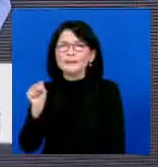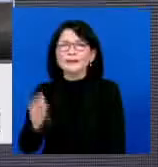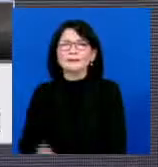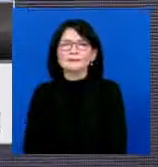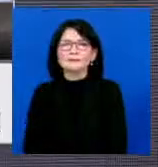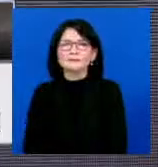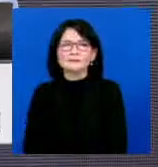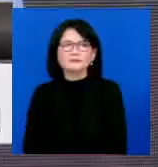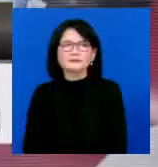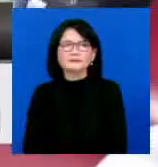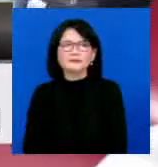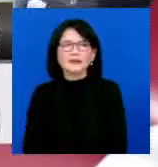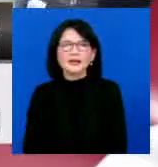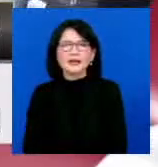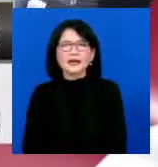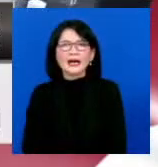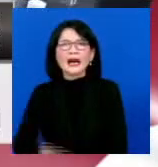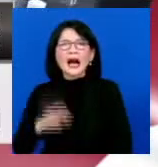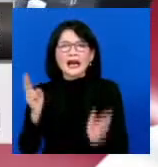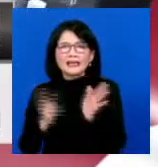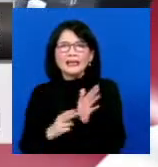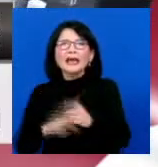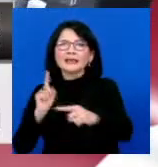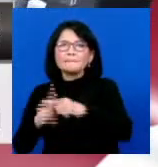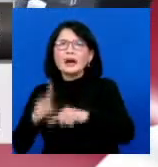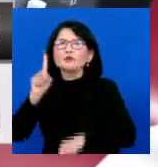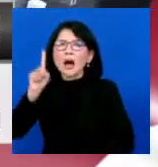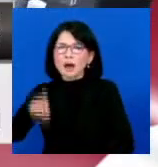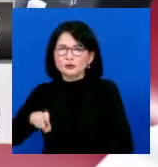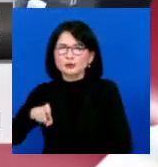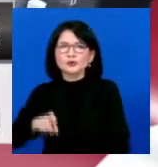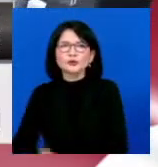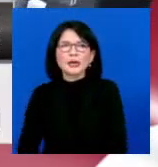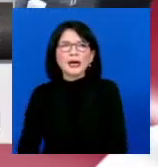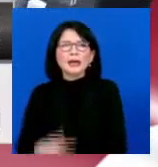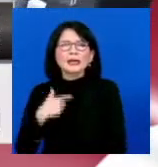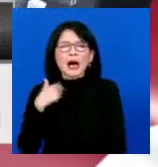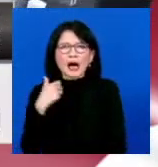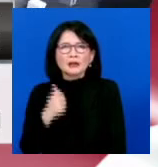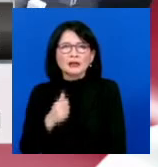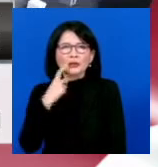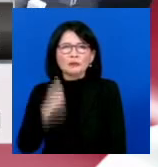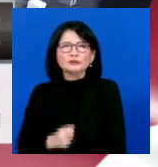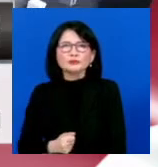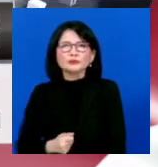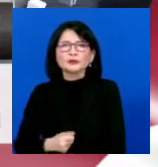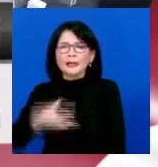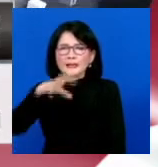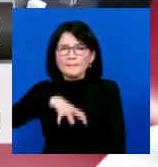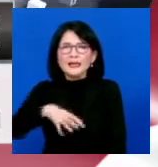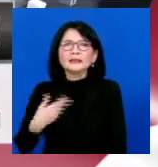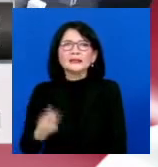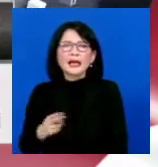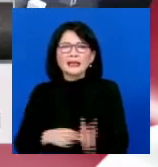and hirisasi adalah keharusan makanya kita butuh ambunupor dan lumbung ikan nasional